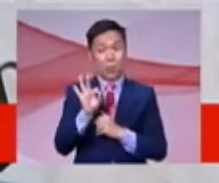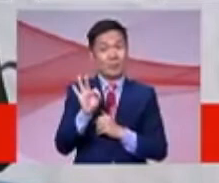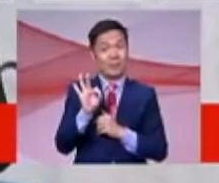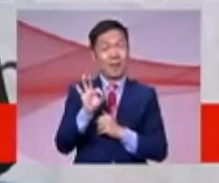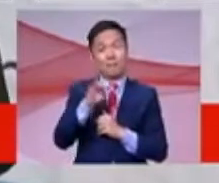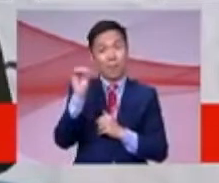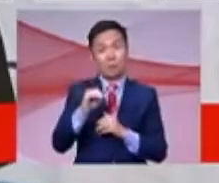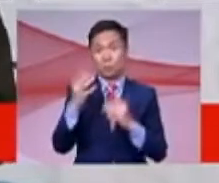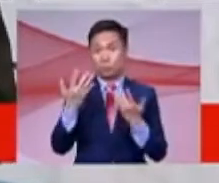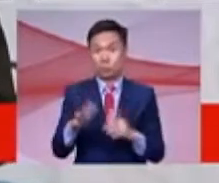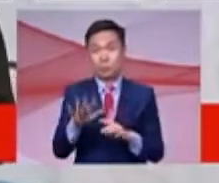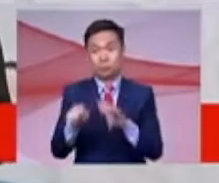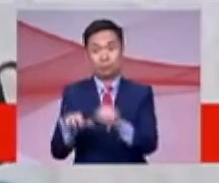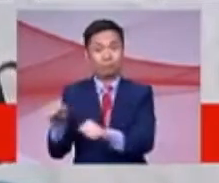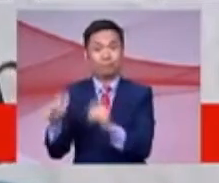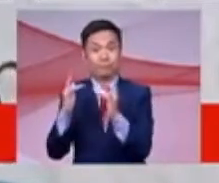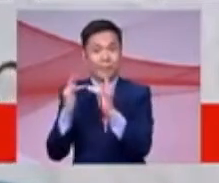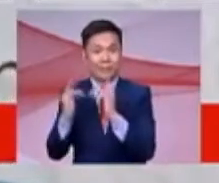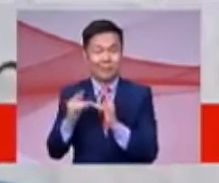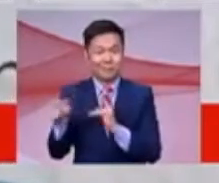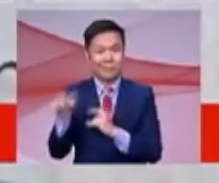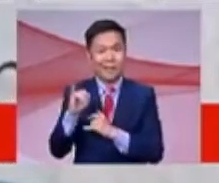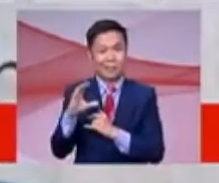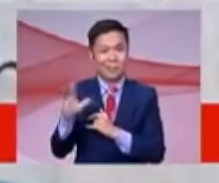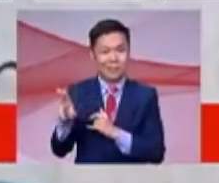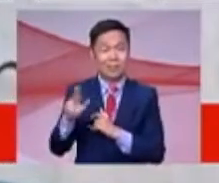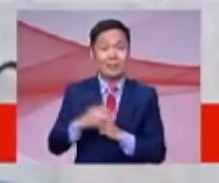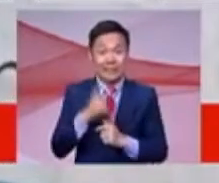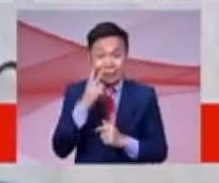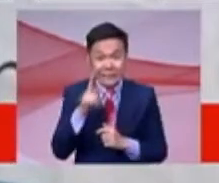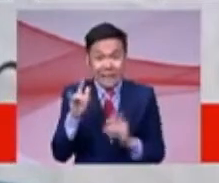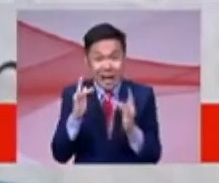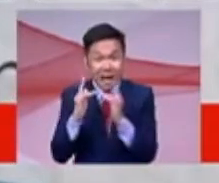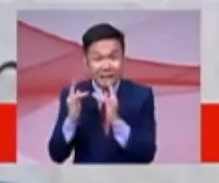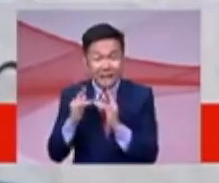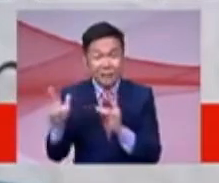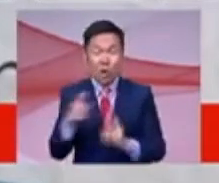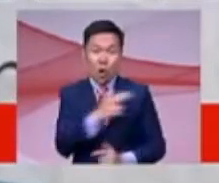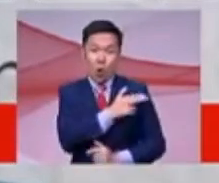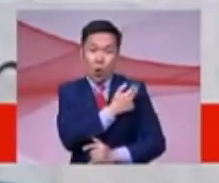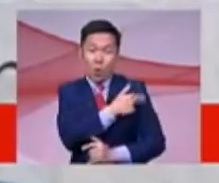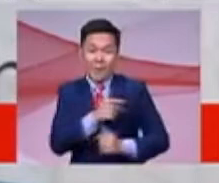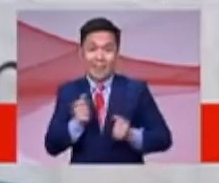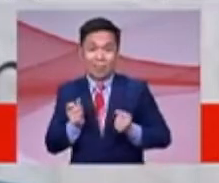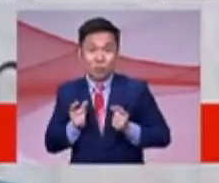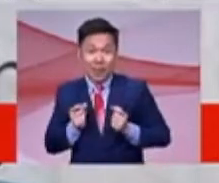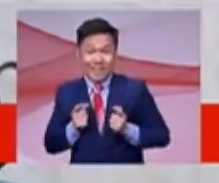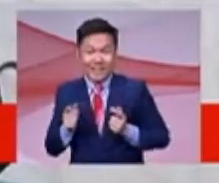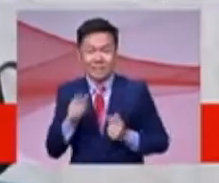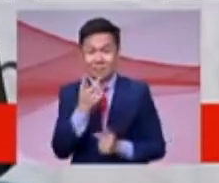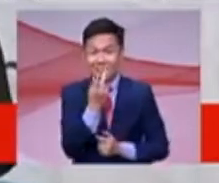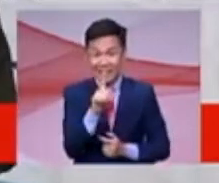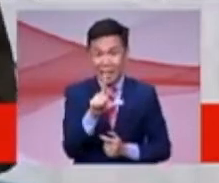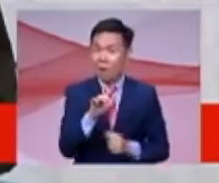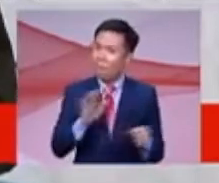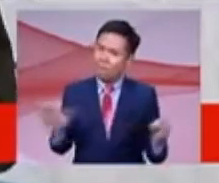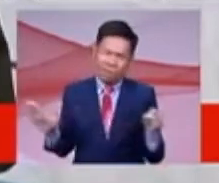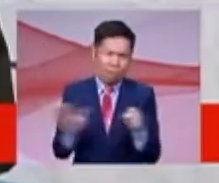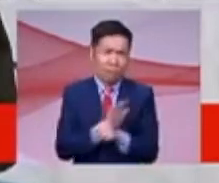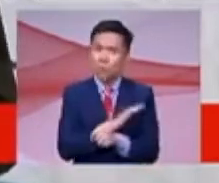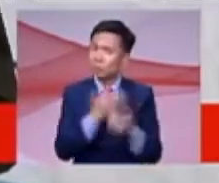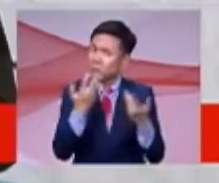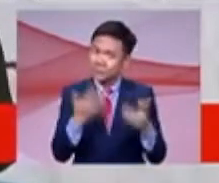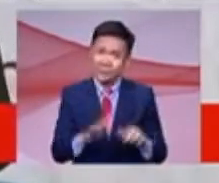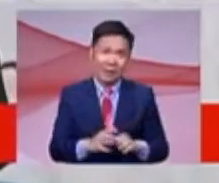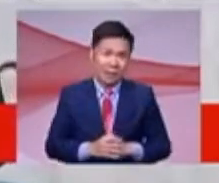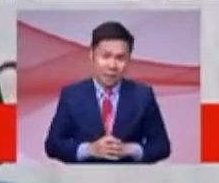49%. Jadi kebanyakan katil-katil hospital swasta di Lembah Klang telah pun penuh, tetapi